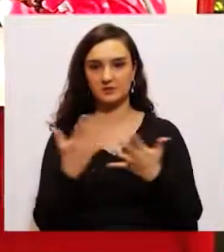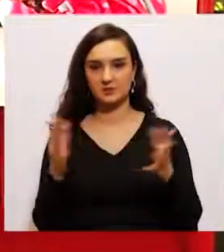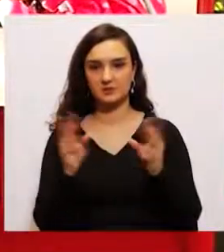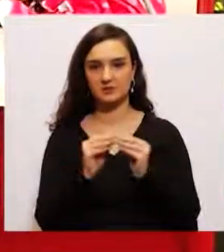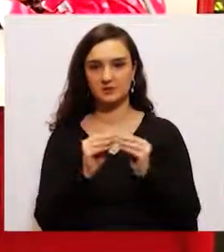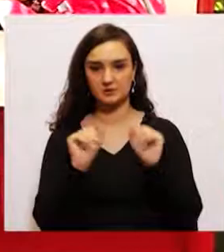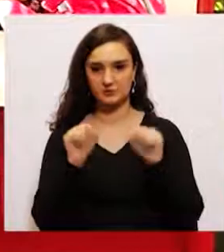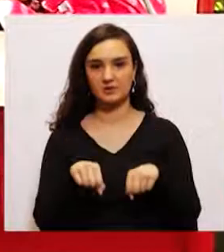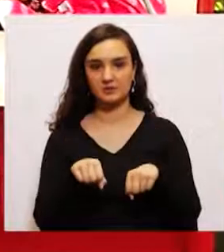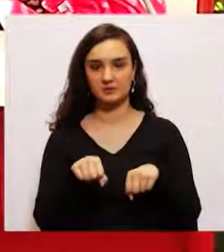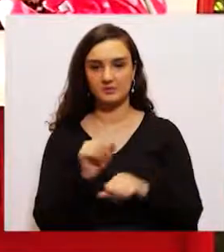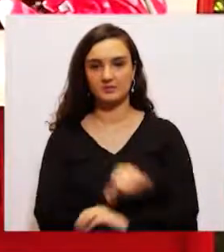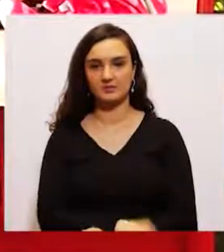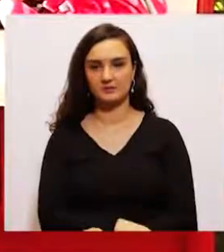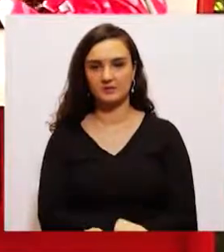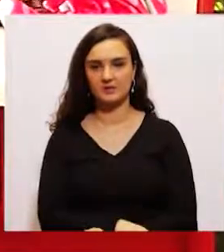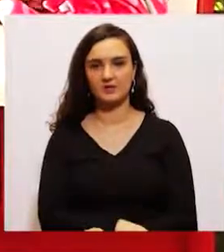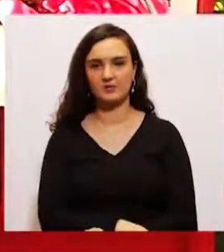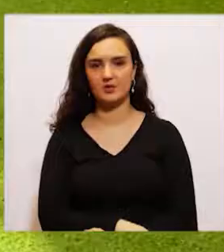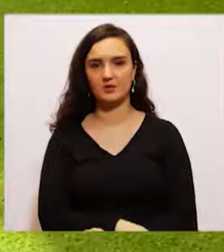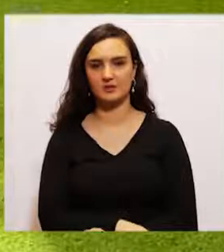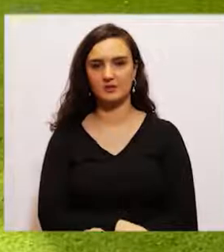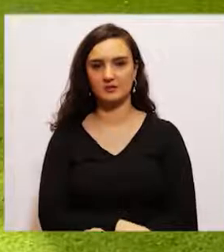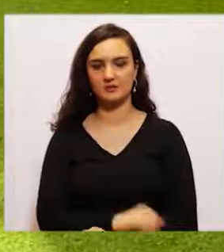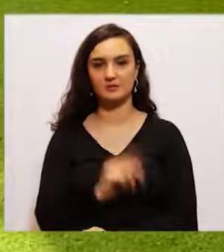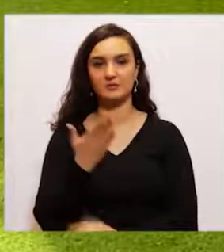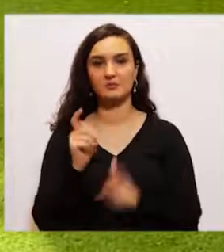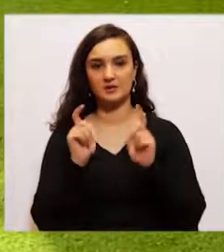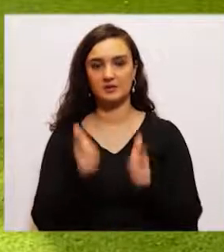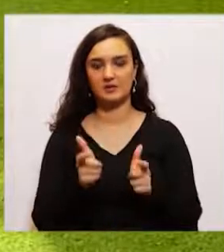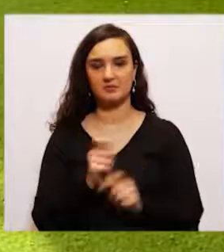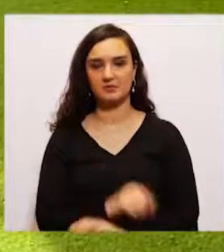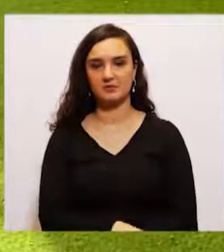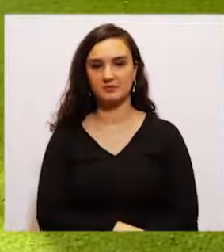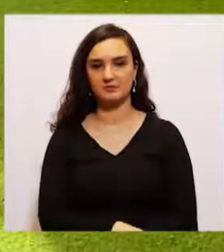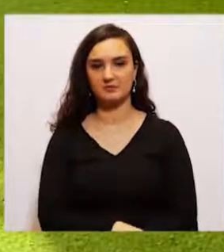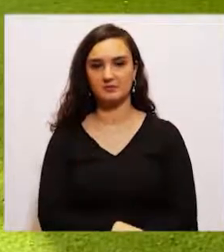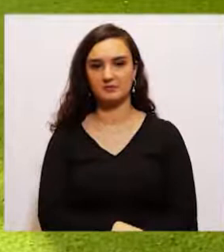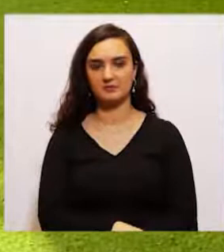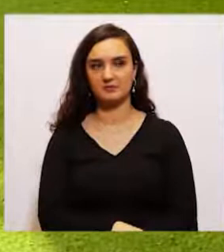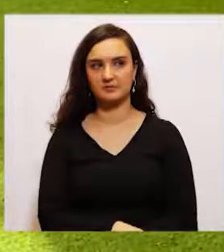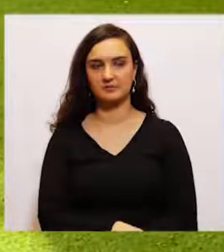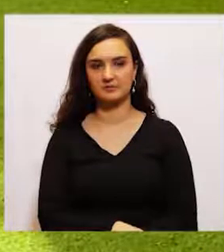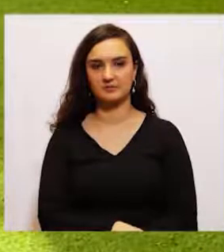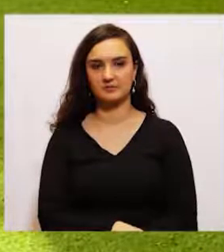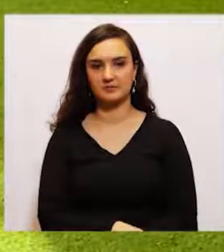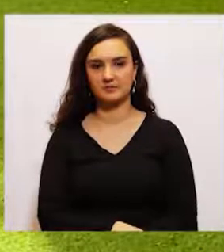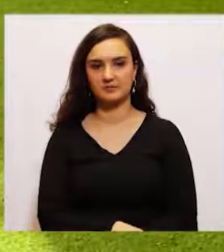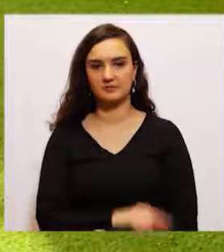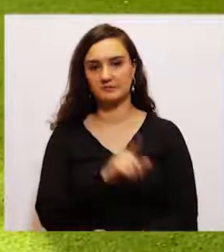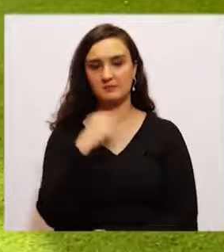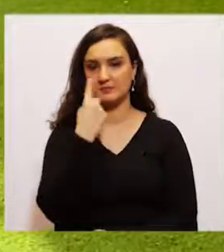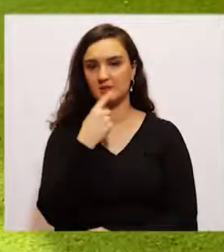ვიღაცებთან. შეიძლება? კი ბატონ, რა კარგია რომ მეთანხმებით. აჰა, გიყვეწები ახლა